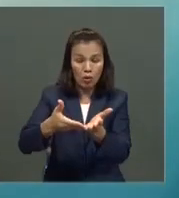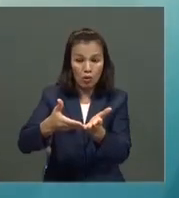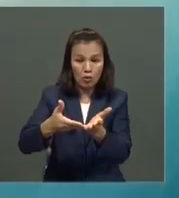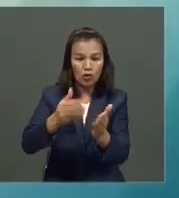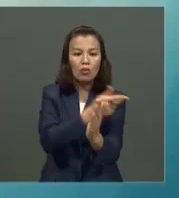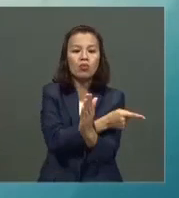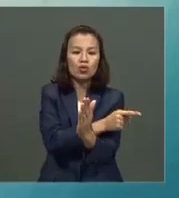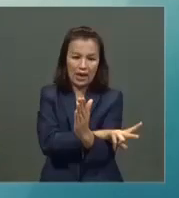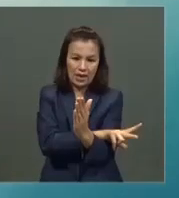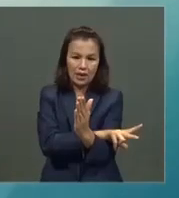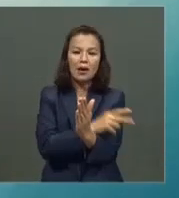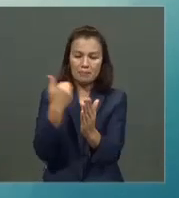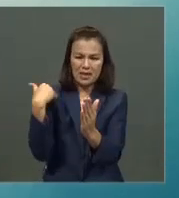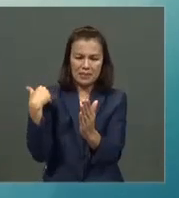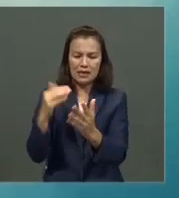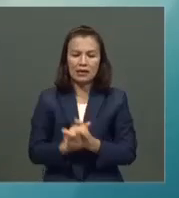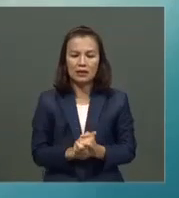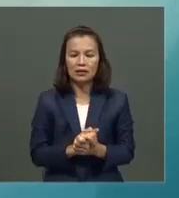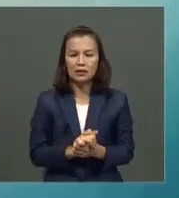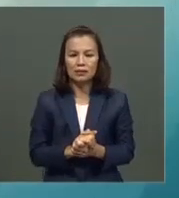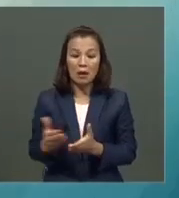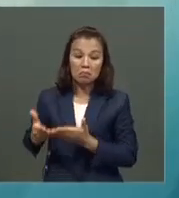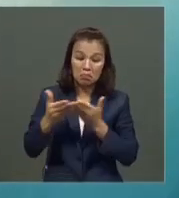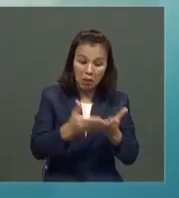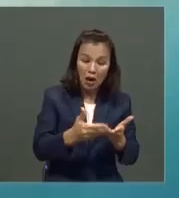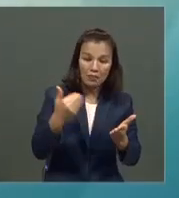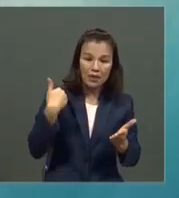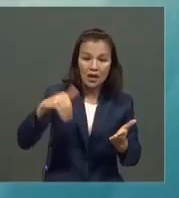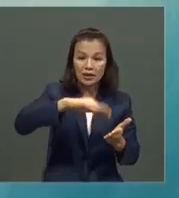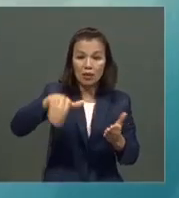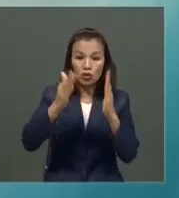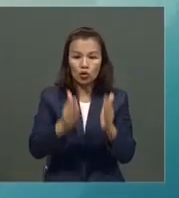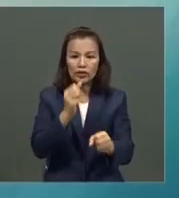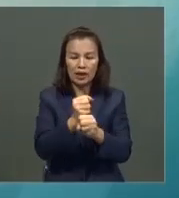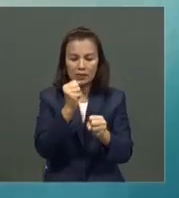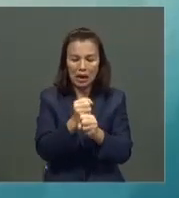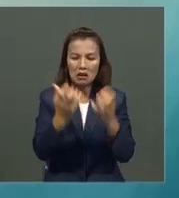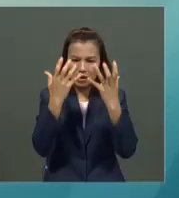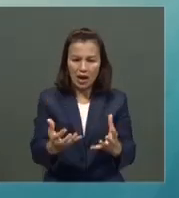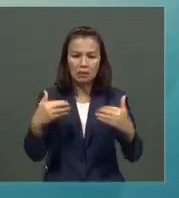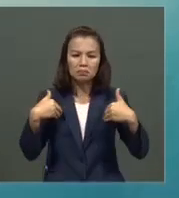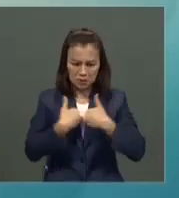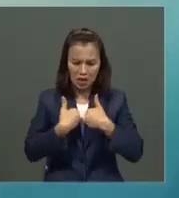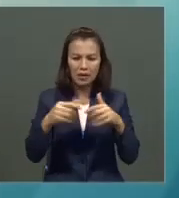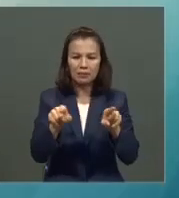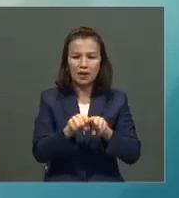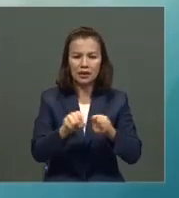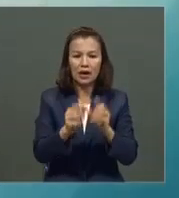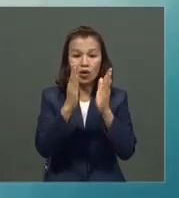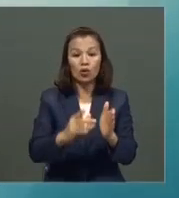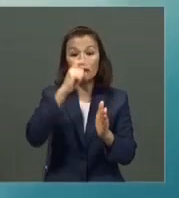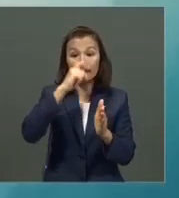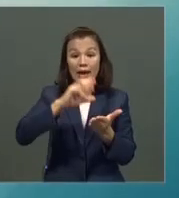ภูเก็ตแหลมฉบังอย่างนี้เป็นต้นนะคะเจ้าหน้าที่เจ้าพนักงานตรงนั้นเนี่ยทำงานกันอย่างหนักเช่นกันอันนั้นคือตัวเลขคนไทย